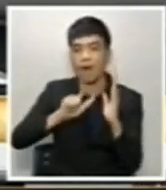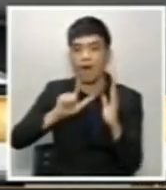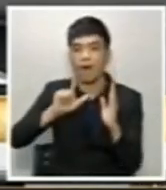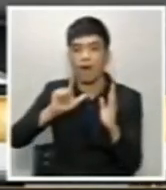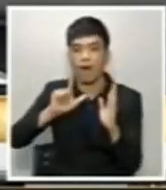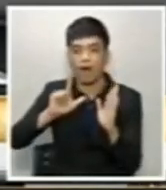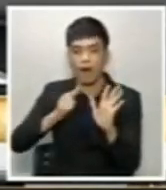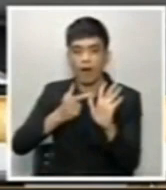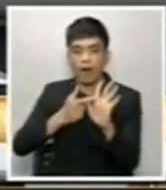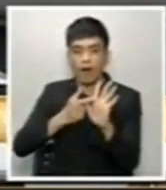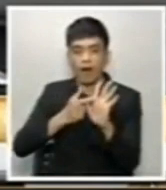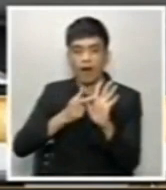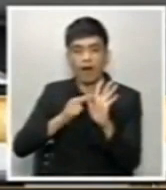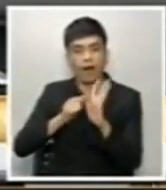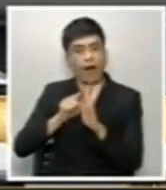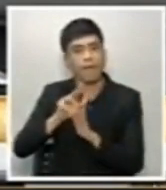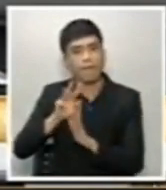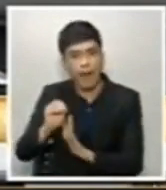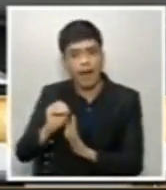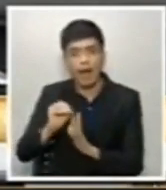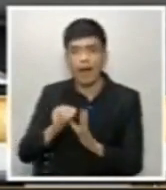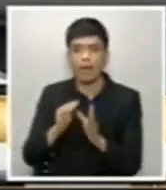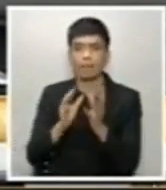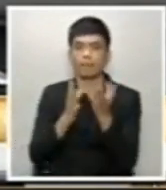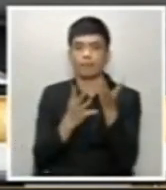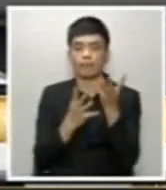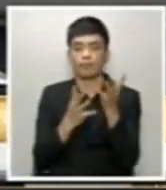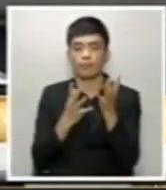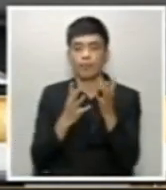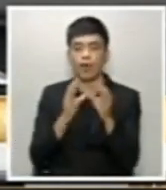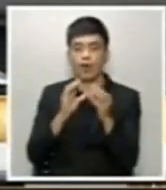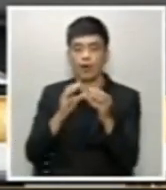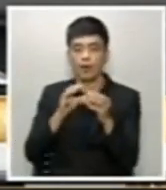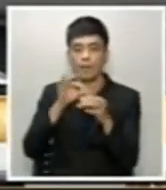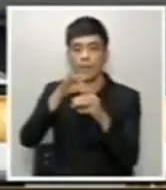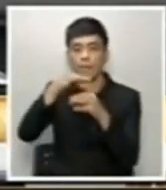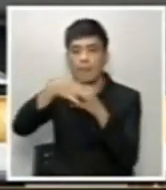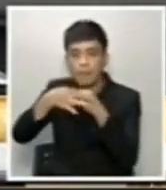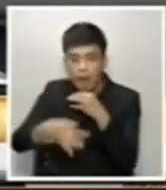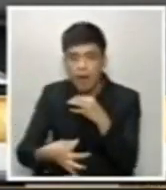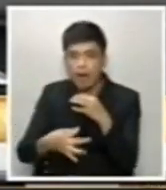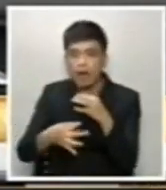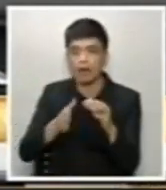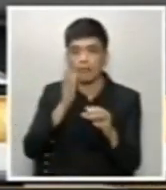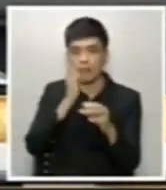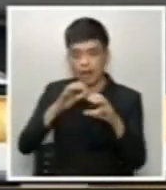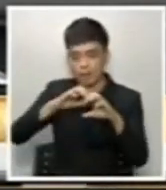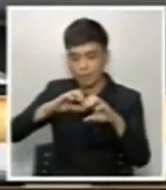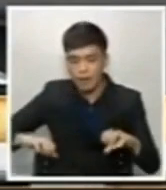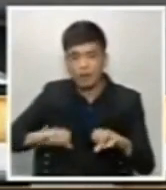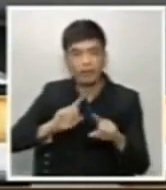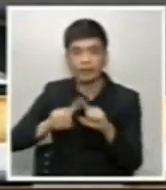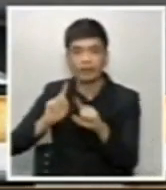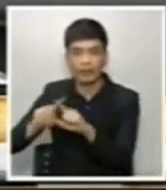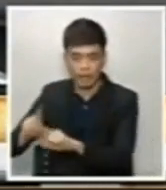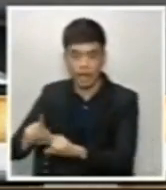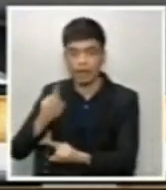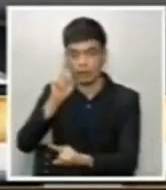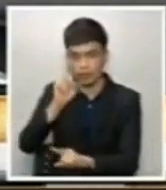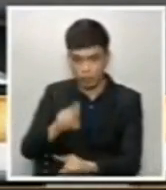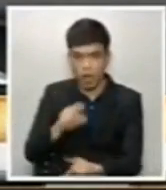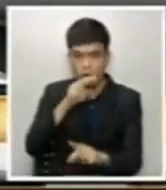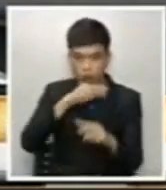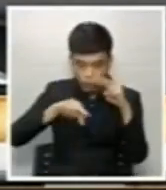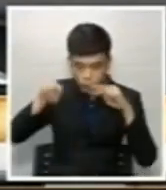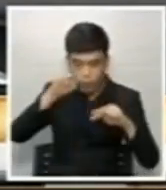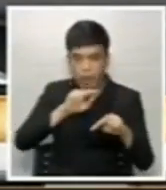าะทุเรียนอื่นๆต่างๆการบริหารจัดการน้ำที่ท่านที่ทางกระทรวงเกษตรจะต้องดูแลกรมชลประทานจ